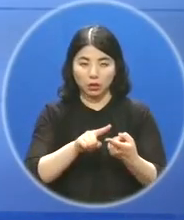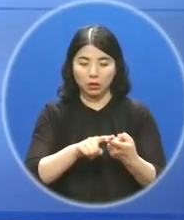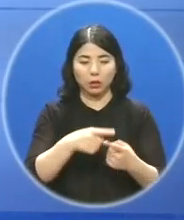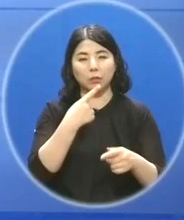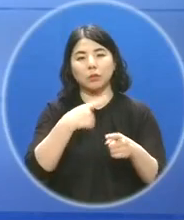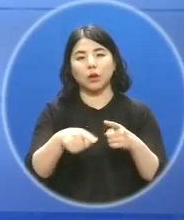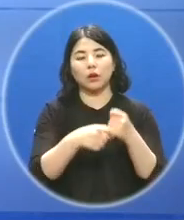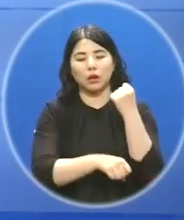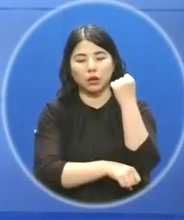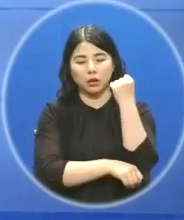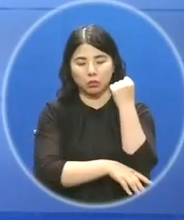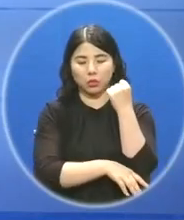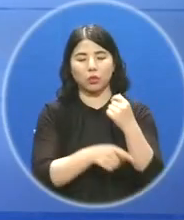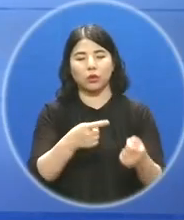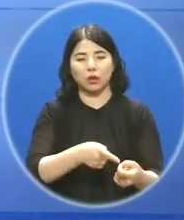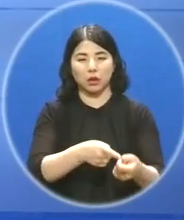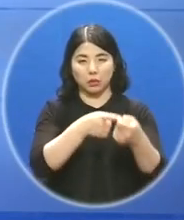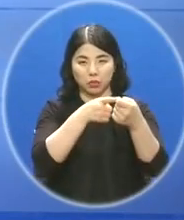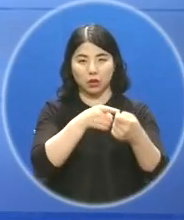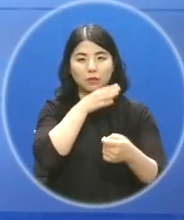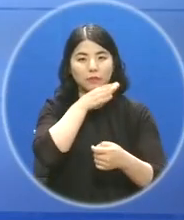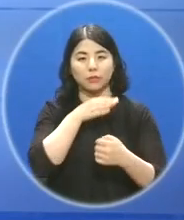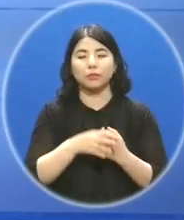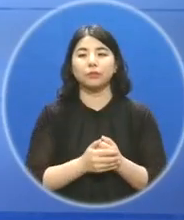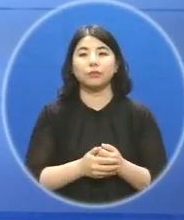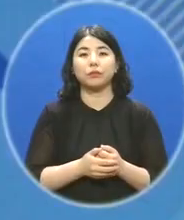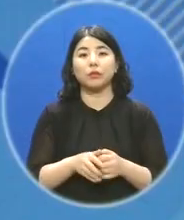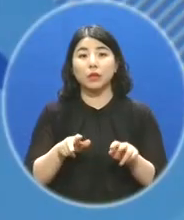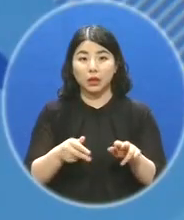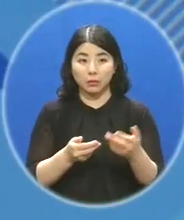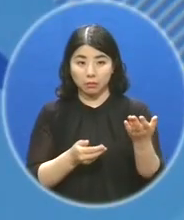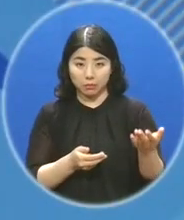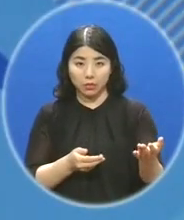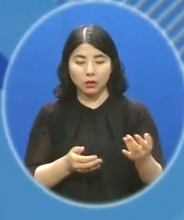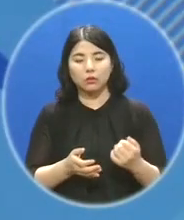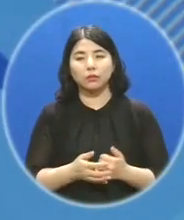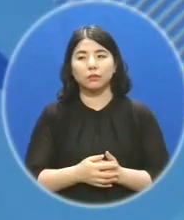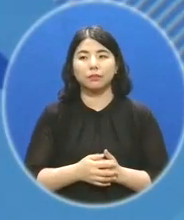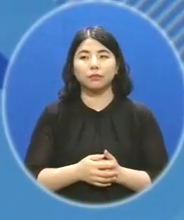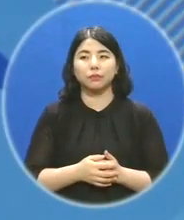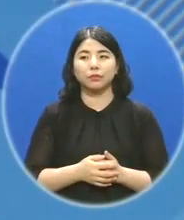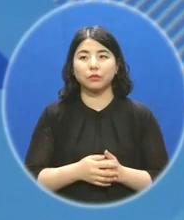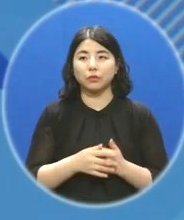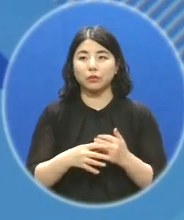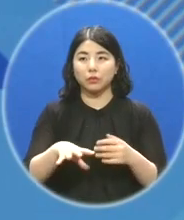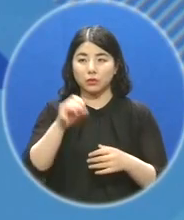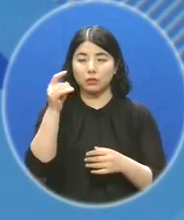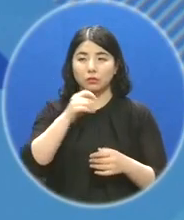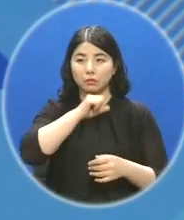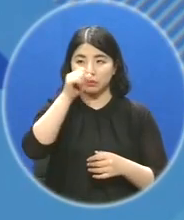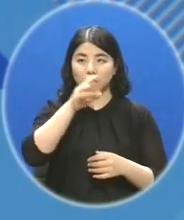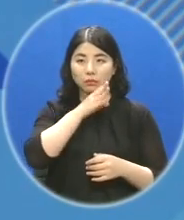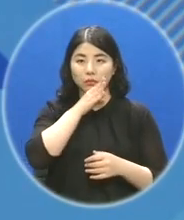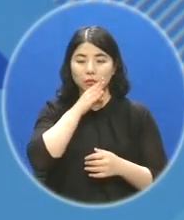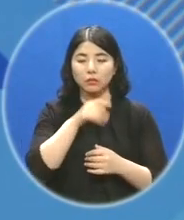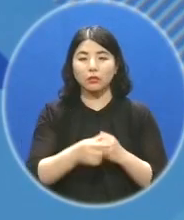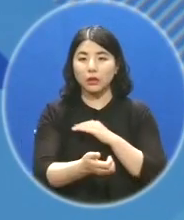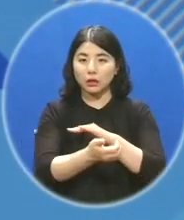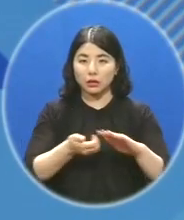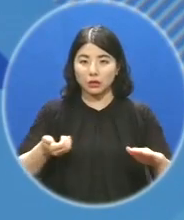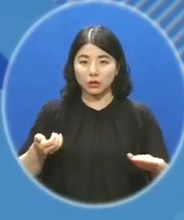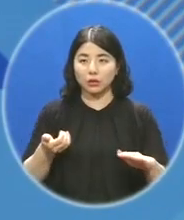평가의 기본적인 네. 1순위 대상이겠죠. 지금 이상식 의원님께서는 네, 초선이시죠? 네. 초선이면 그